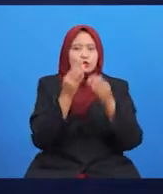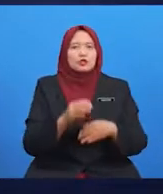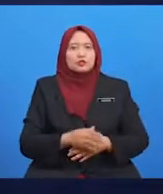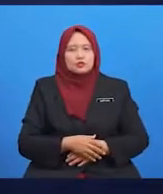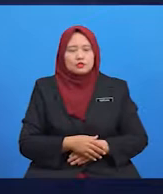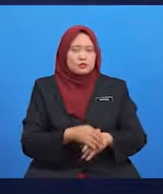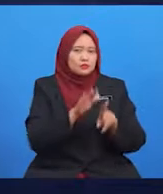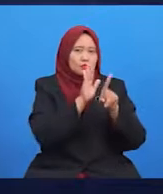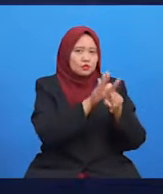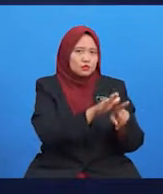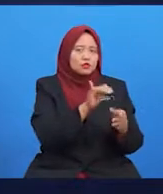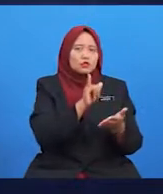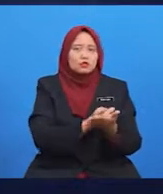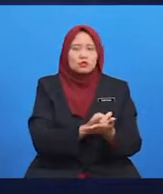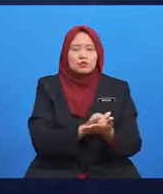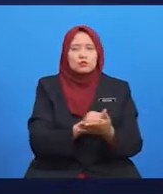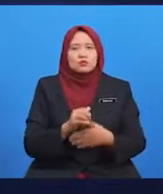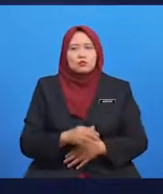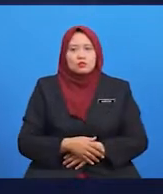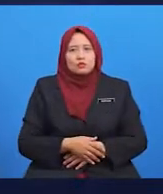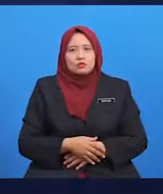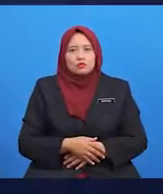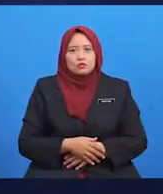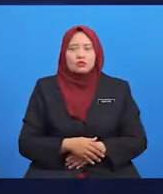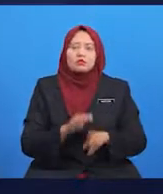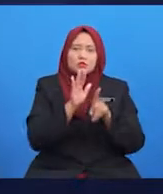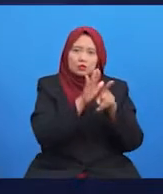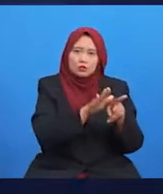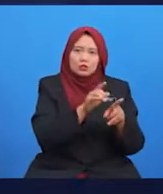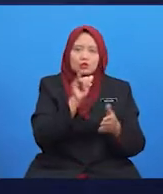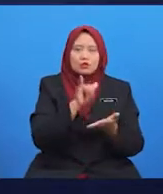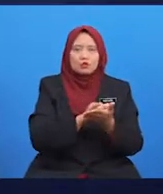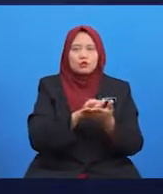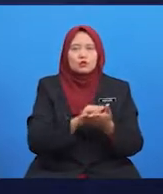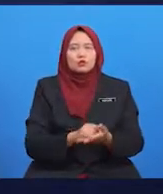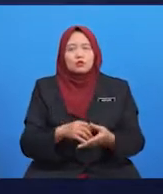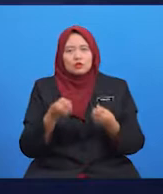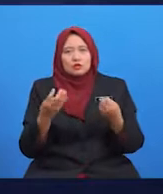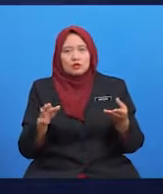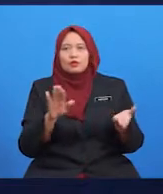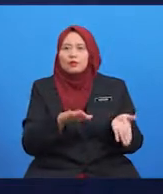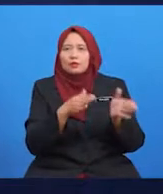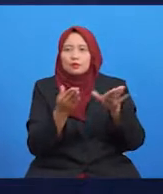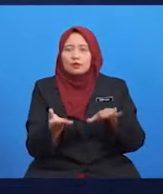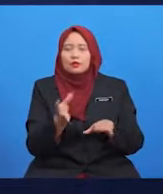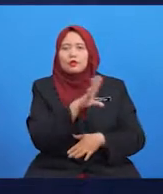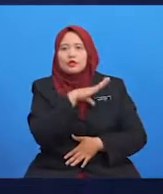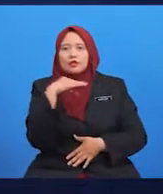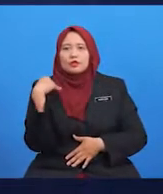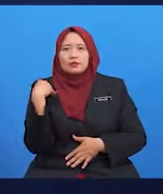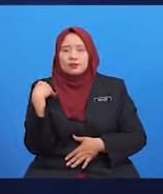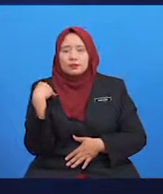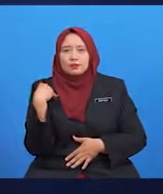Sebenarnya, jemaah tersebut telah kembali ke rahmatullah dan bersemadi di pusara